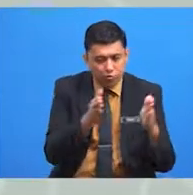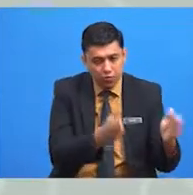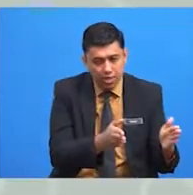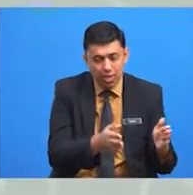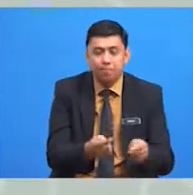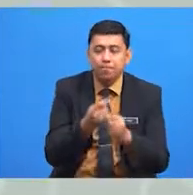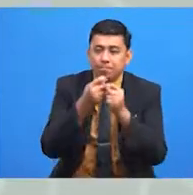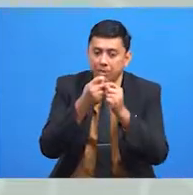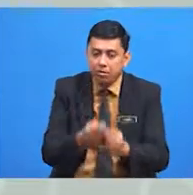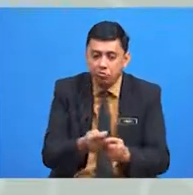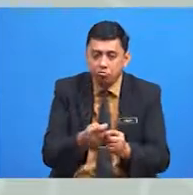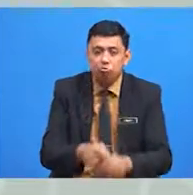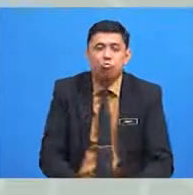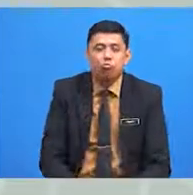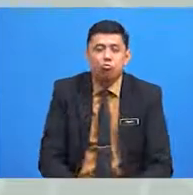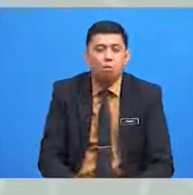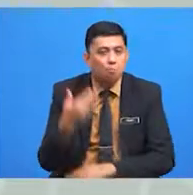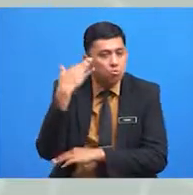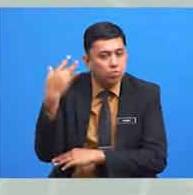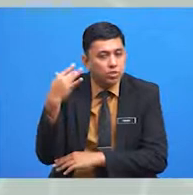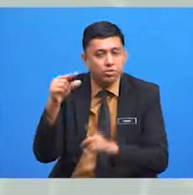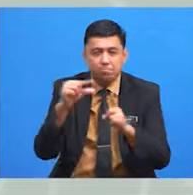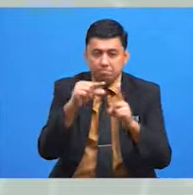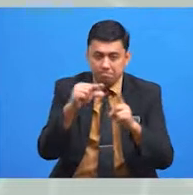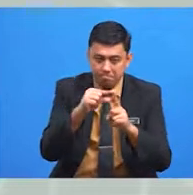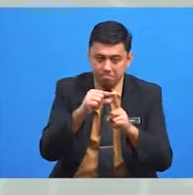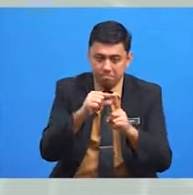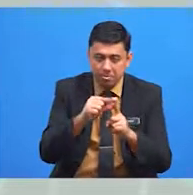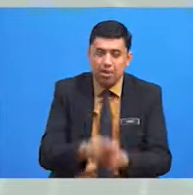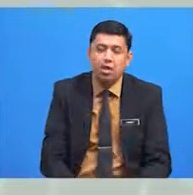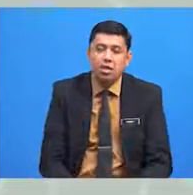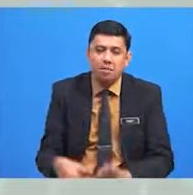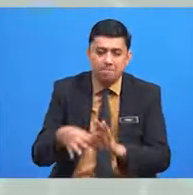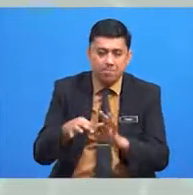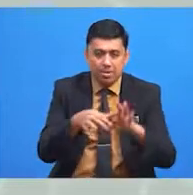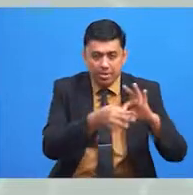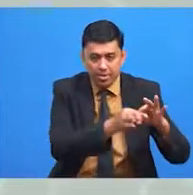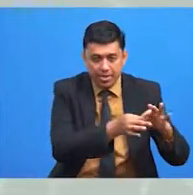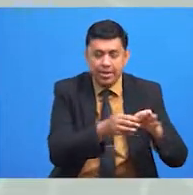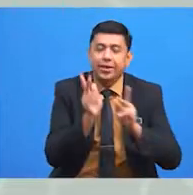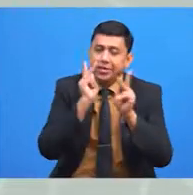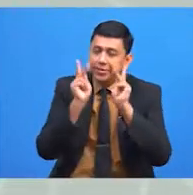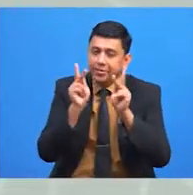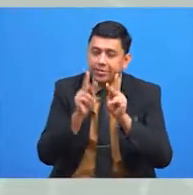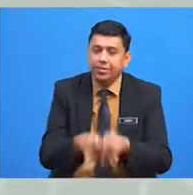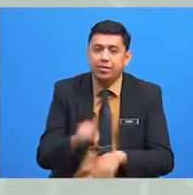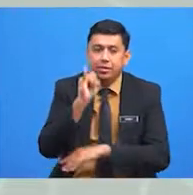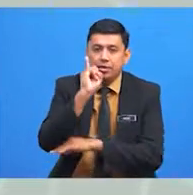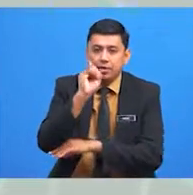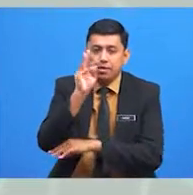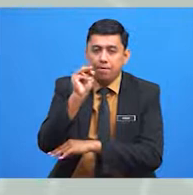dari aspek bunyi, perkataan, rangkai kata dan imbuhan,